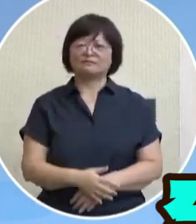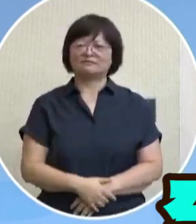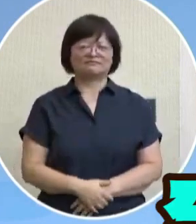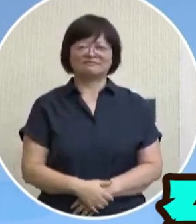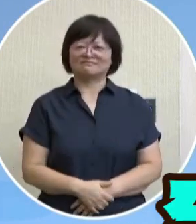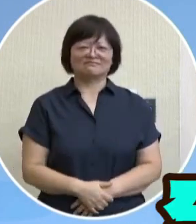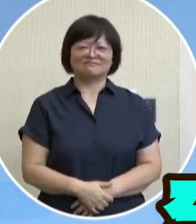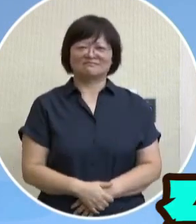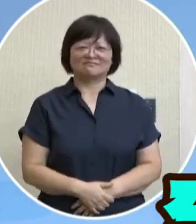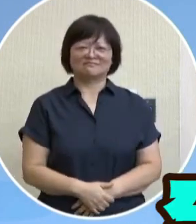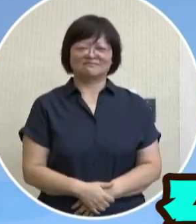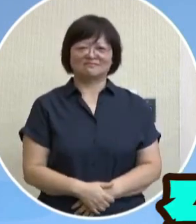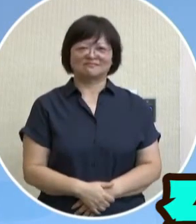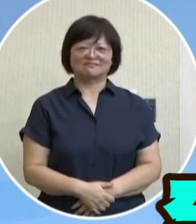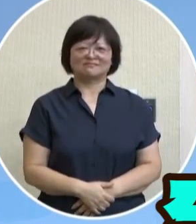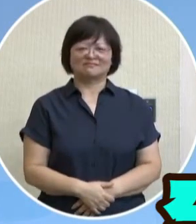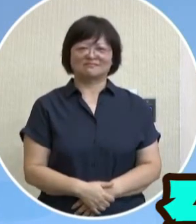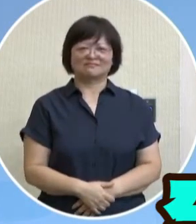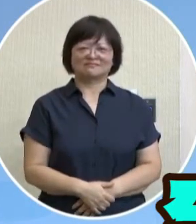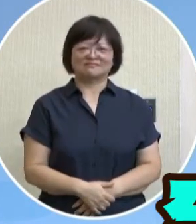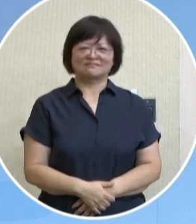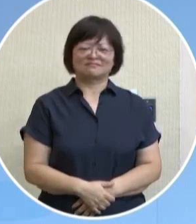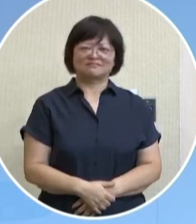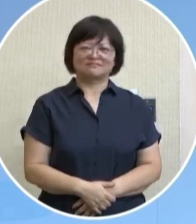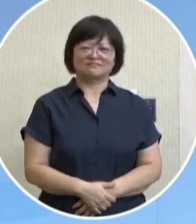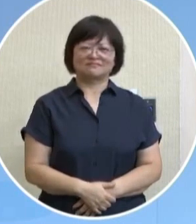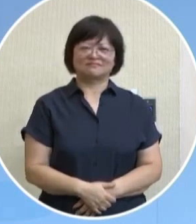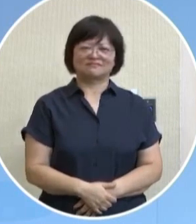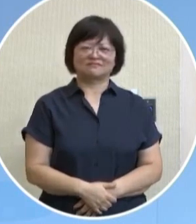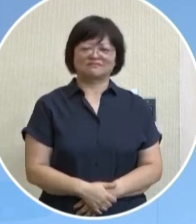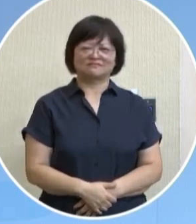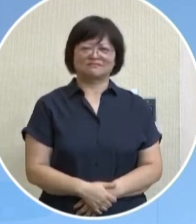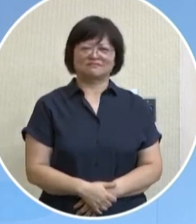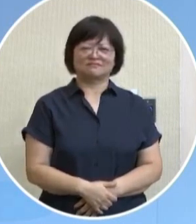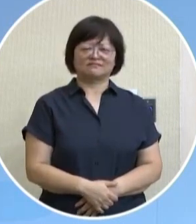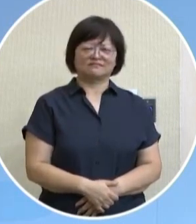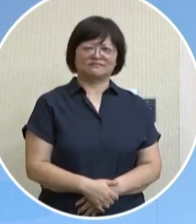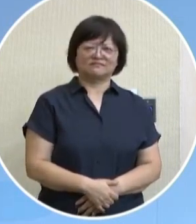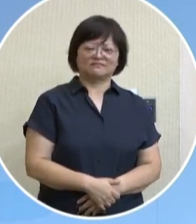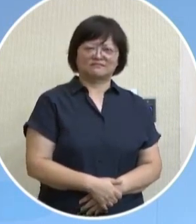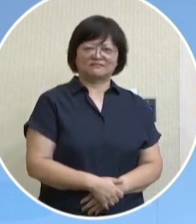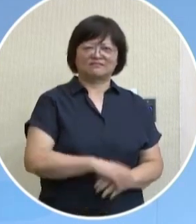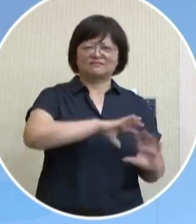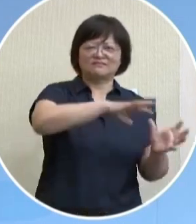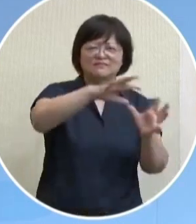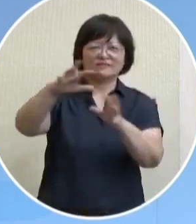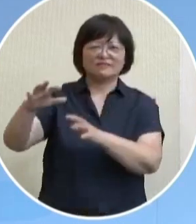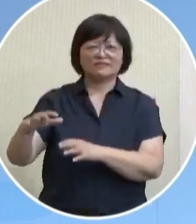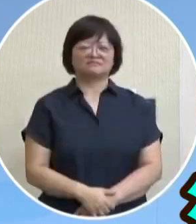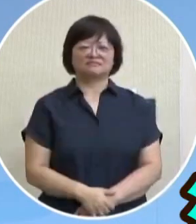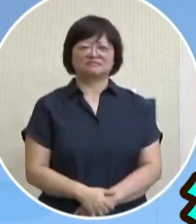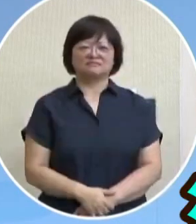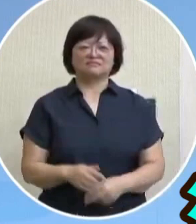全世界有哪一个国家、哪一个投资机构、哪一个公司敢在中国